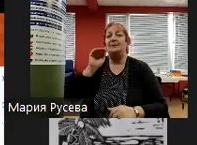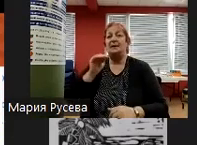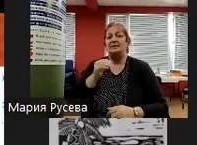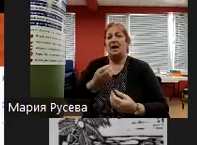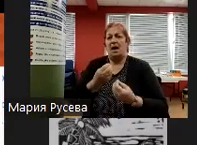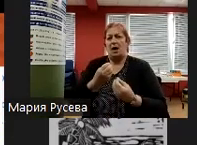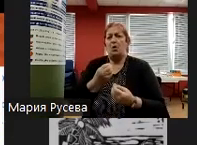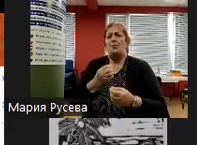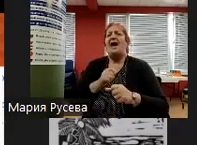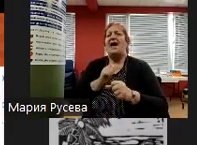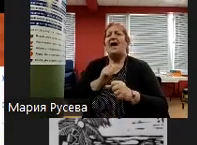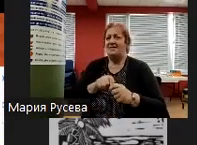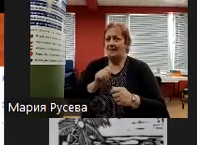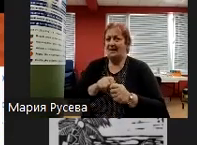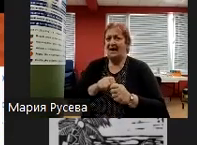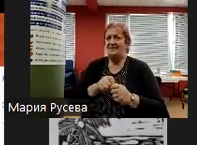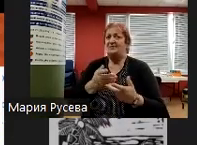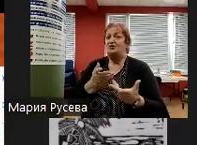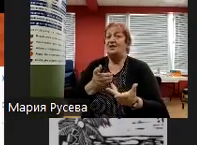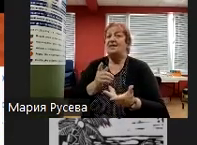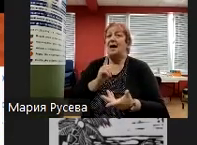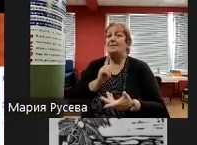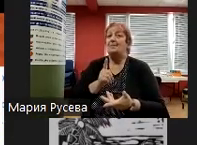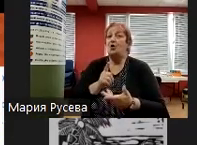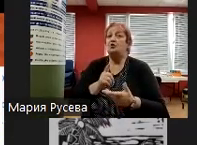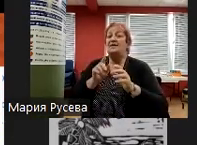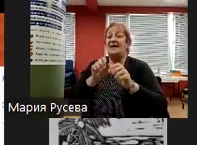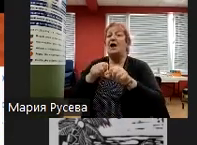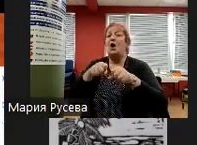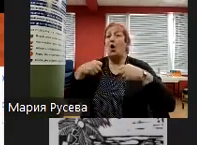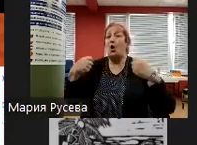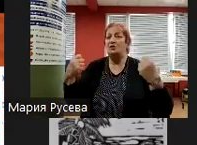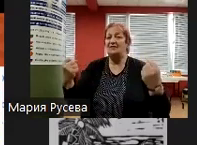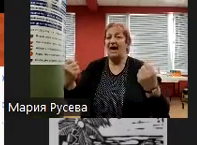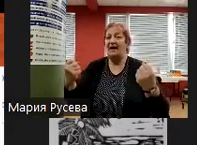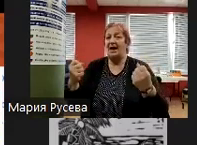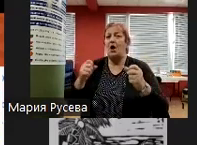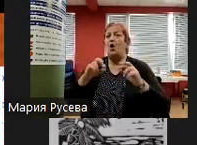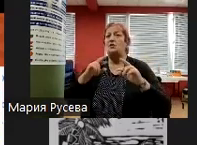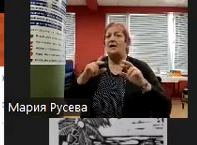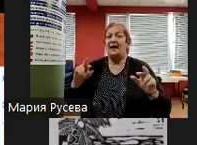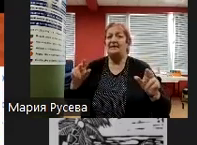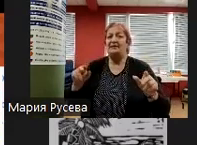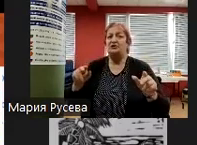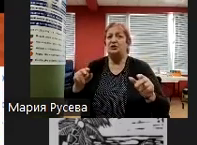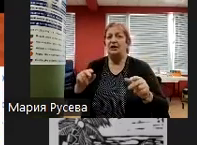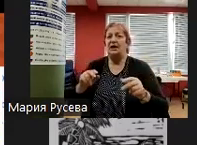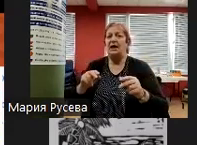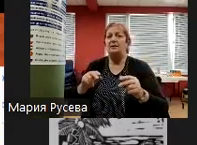добре направен, така че да може да се отваря от различни